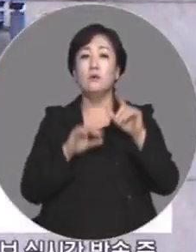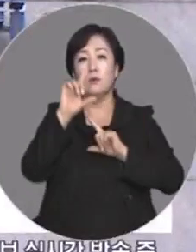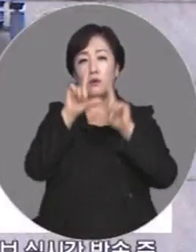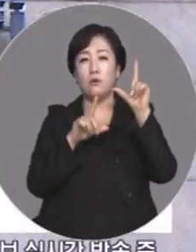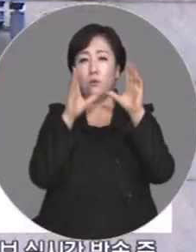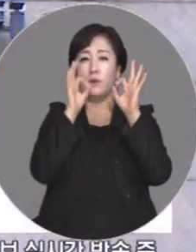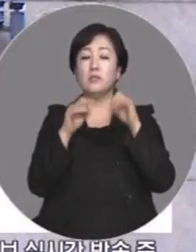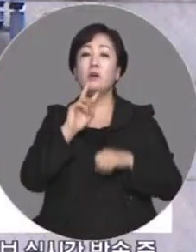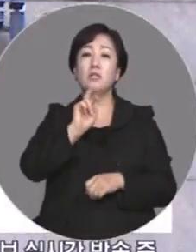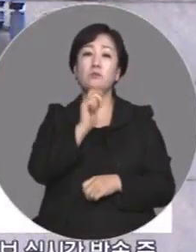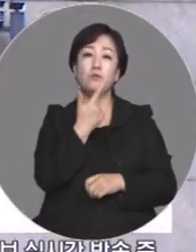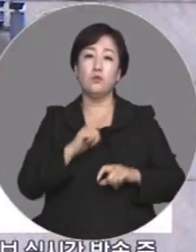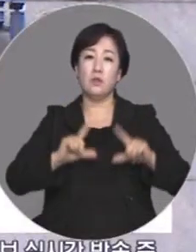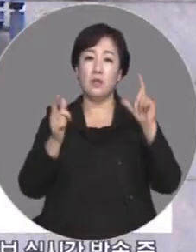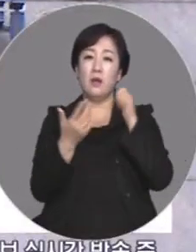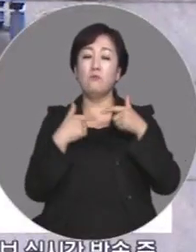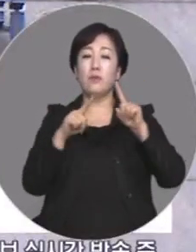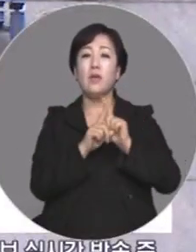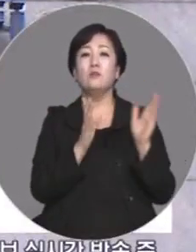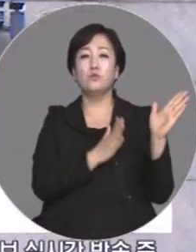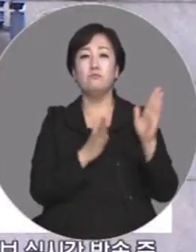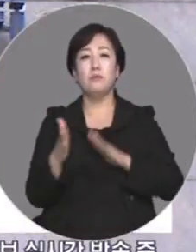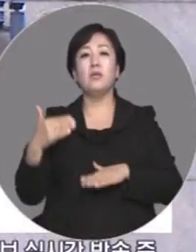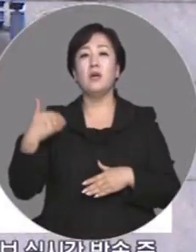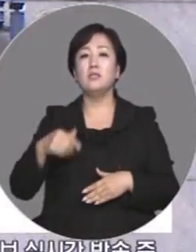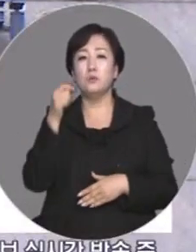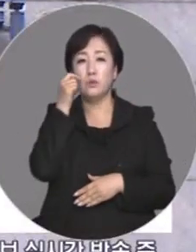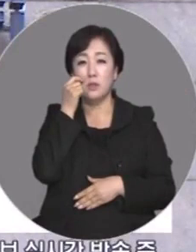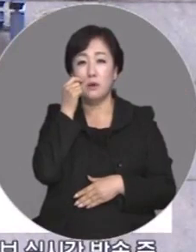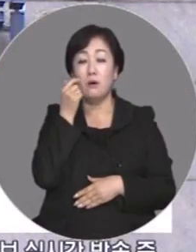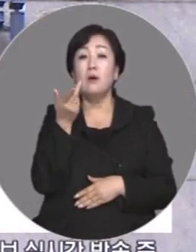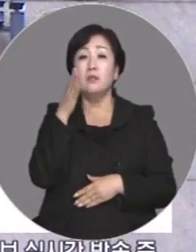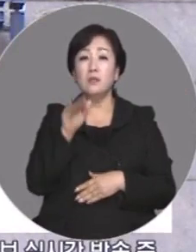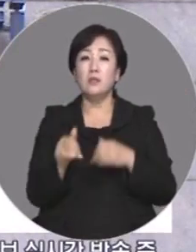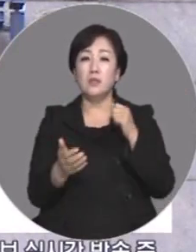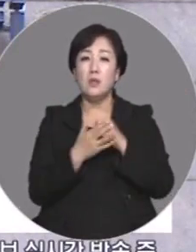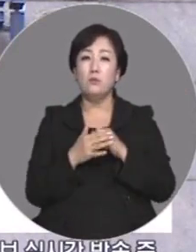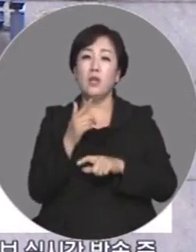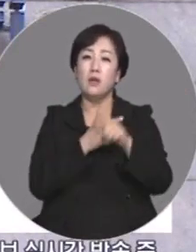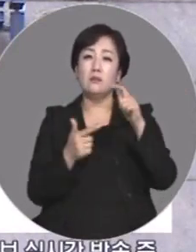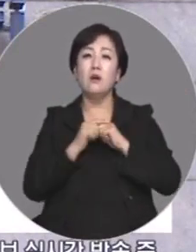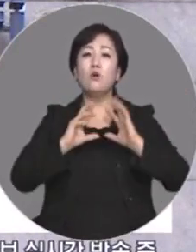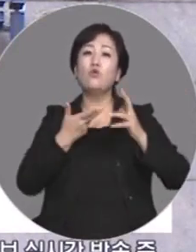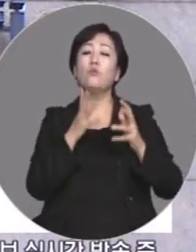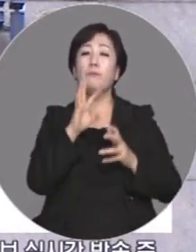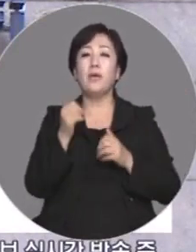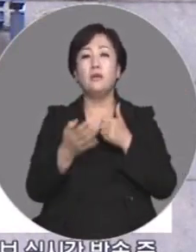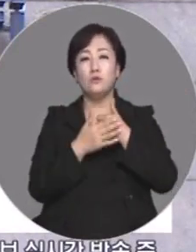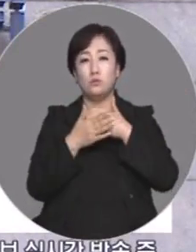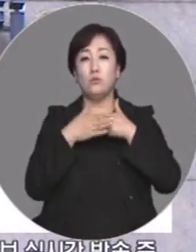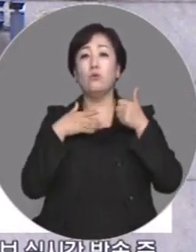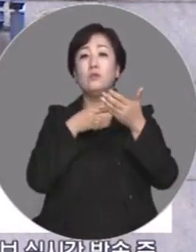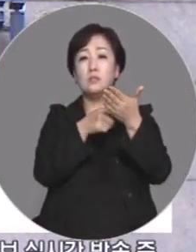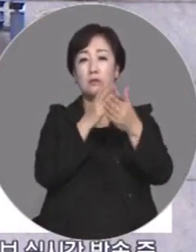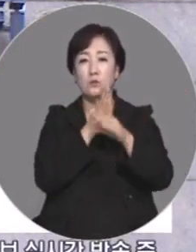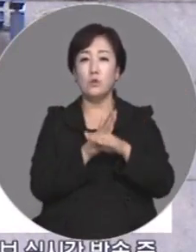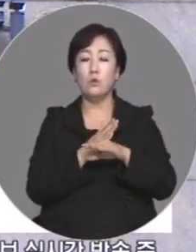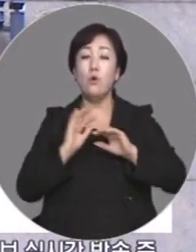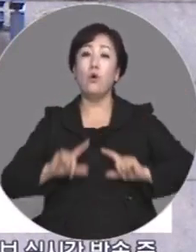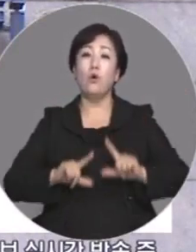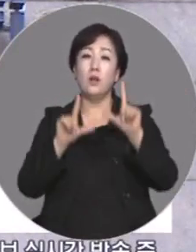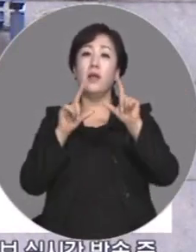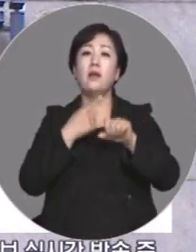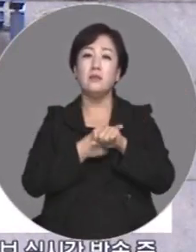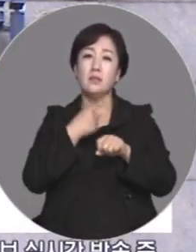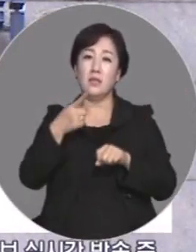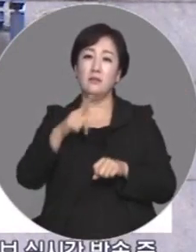여건상 26일은 금액을 단시간에 확보하기는 힘들어서 보조금을 확보하려고 국비도 지원 신청하고 있고요. 올해도 예산,